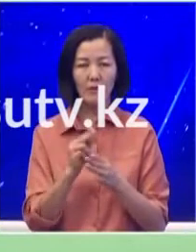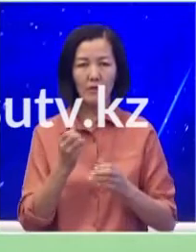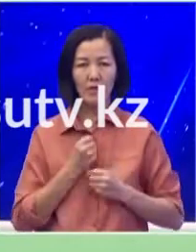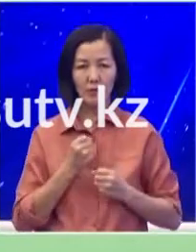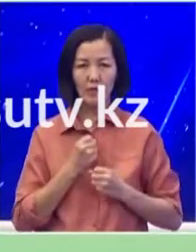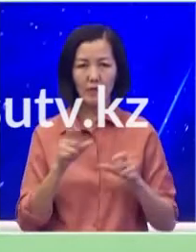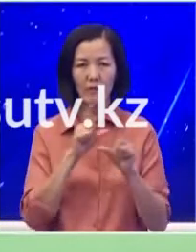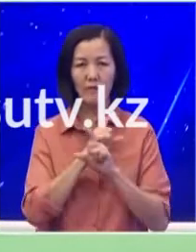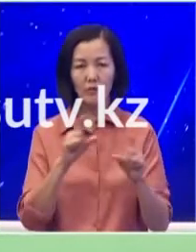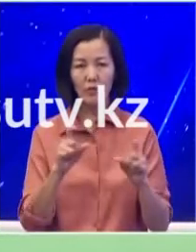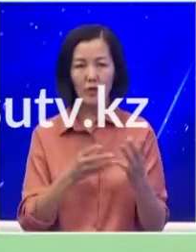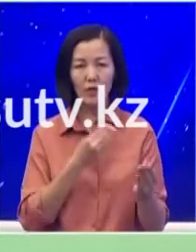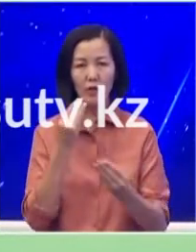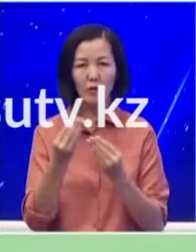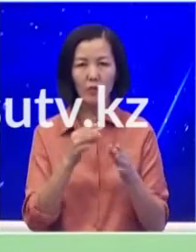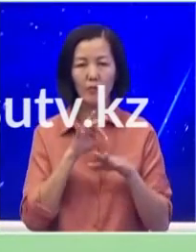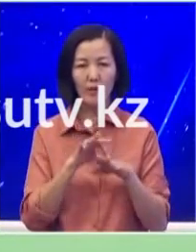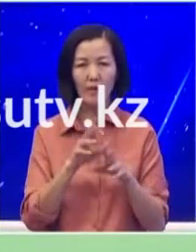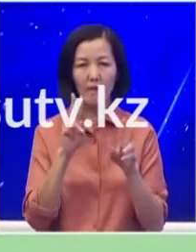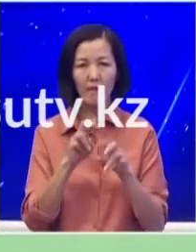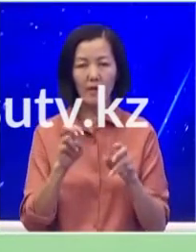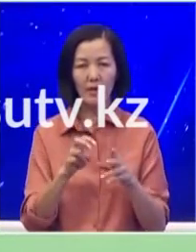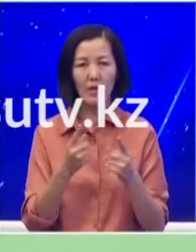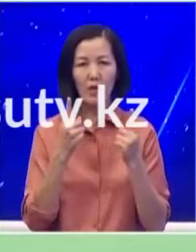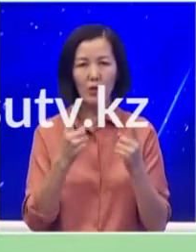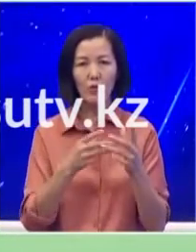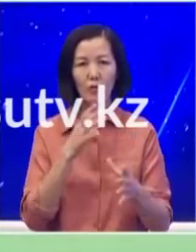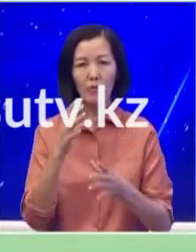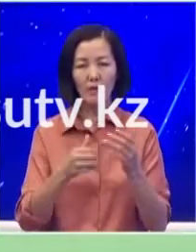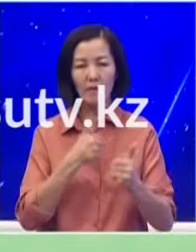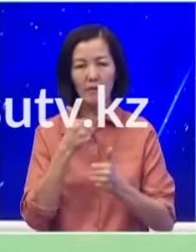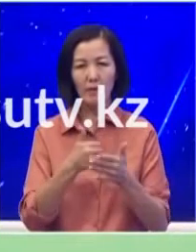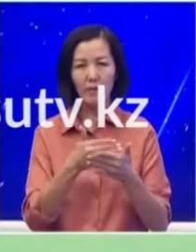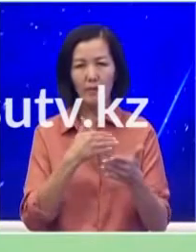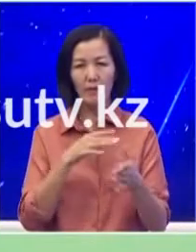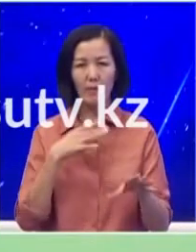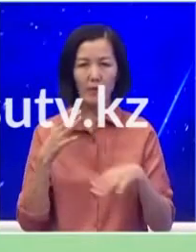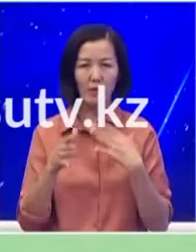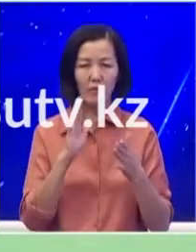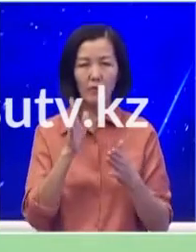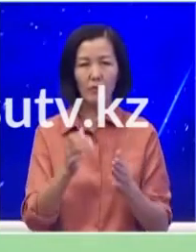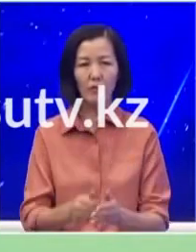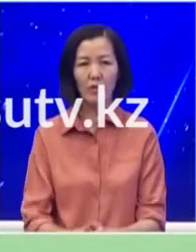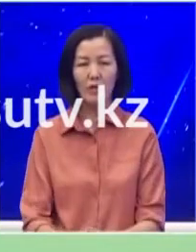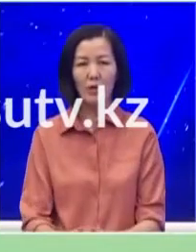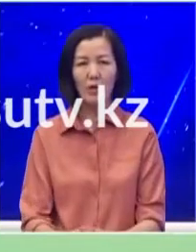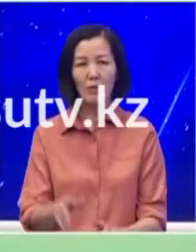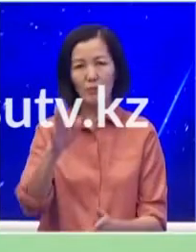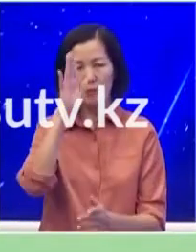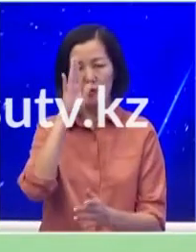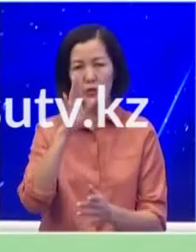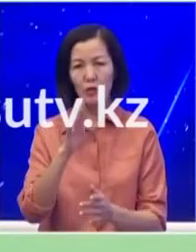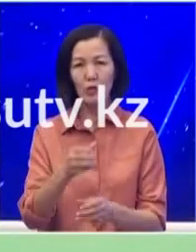У наших игроков еще будет время проверить свои силы перед крупными мировыми стартами на ближайших международных стартах. У мужчин это будет